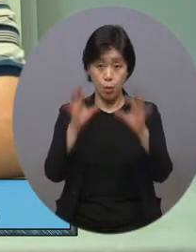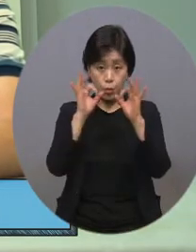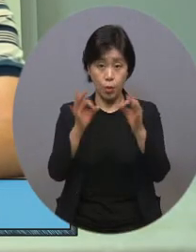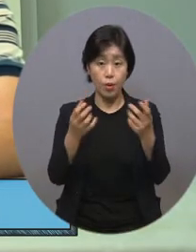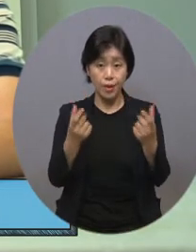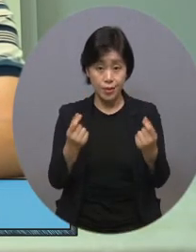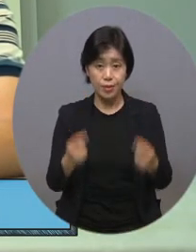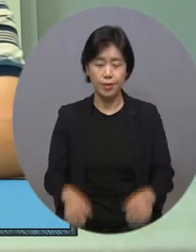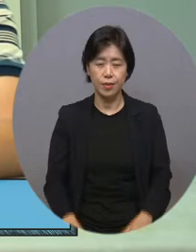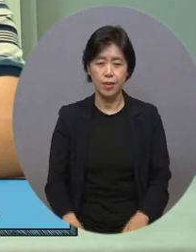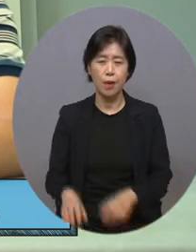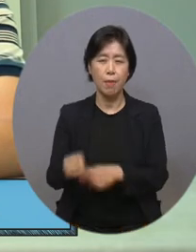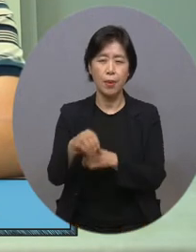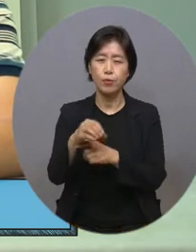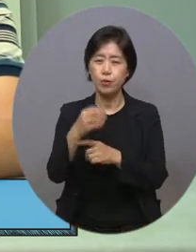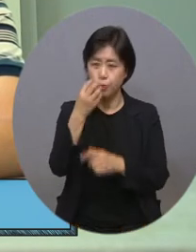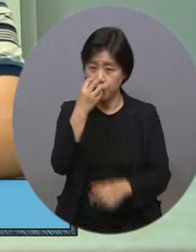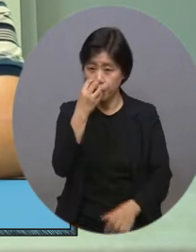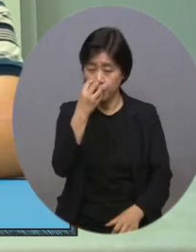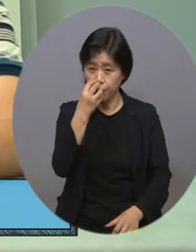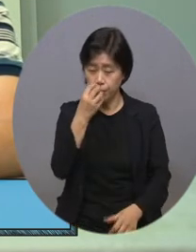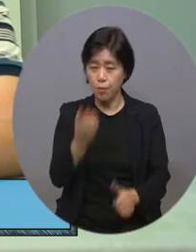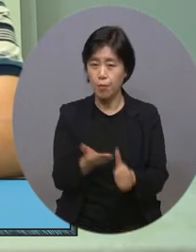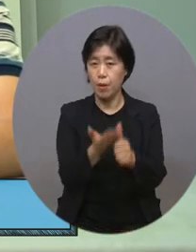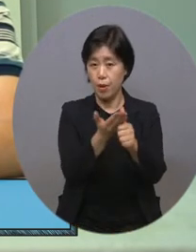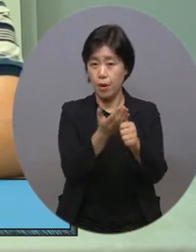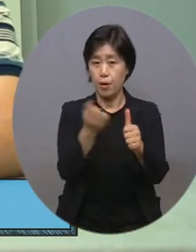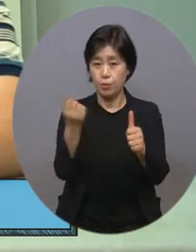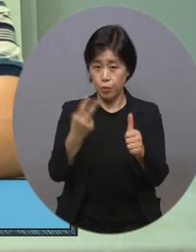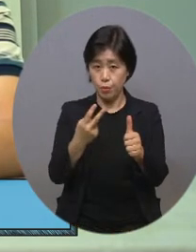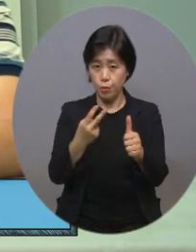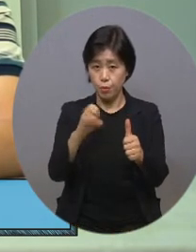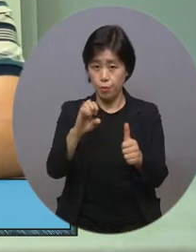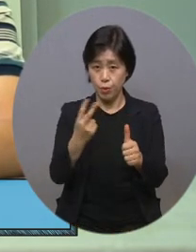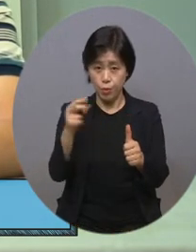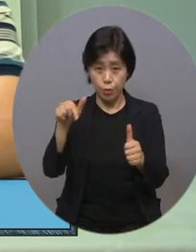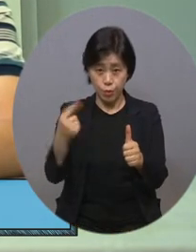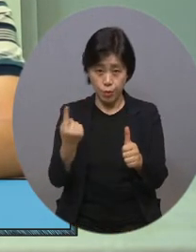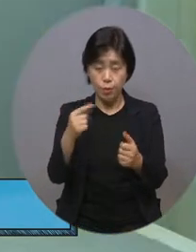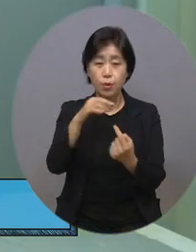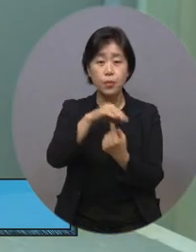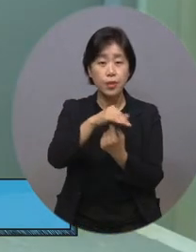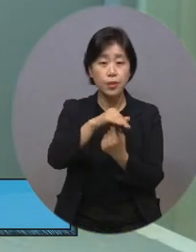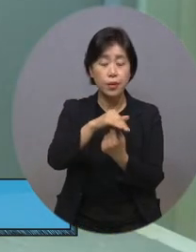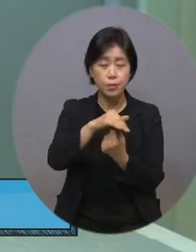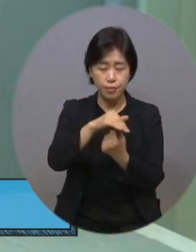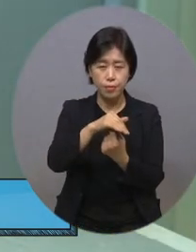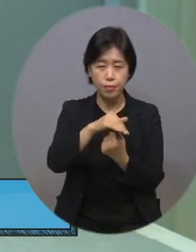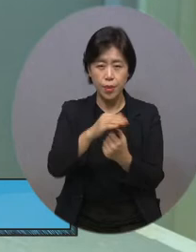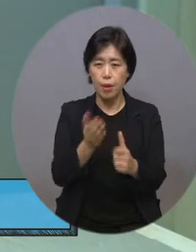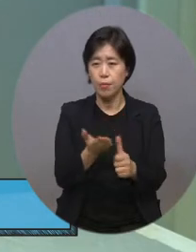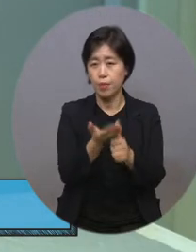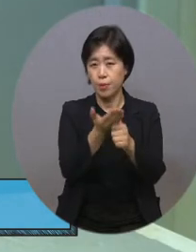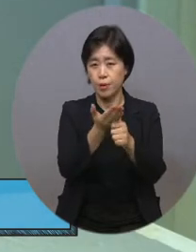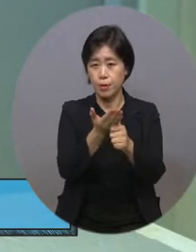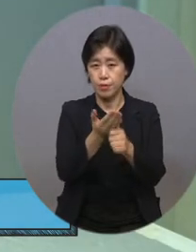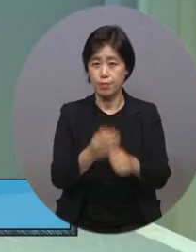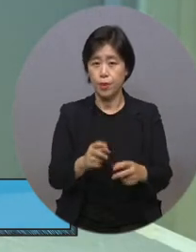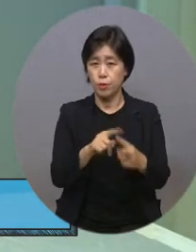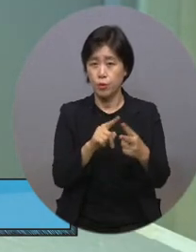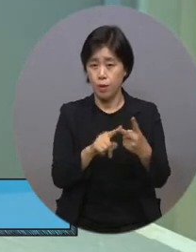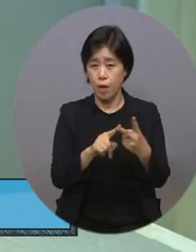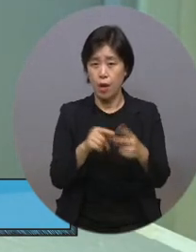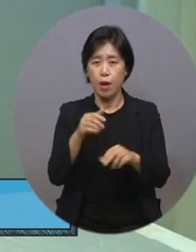저희는 방울토마토를 재배를 하고 표고버섯을 하고 있습니다. 그래서 두 품목이 다 농산물로서